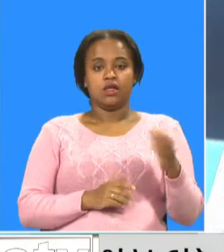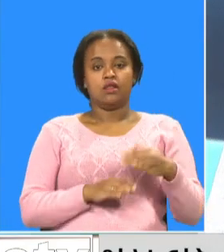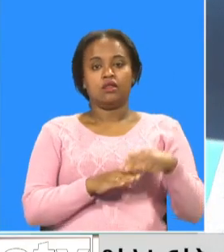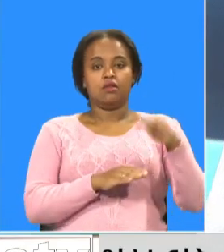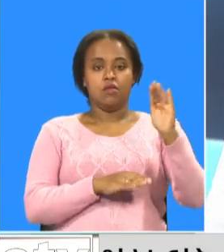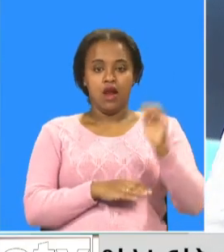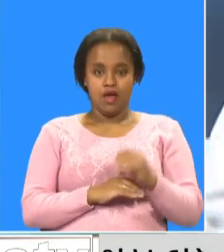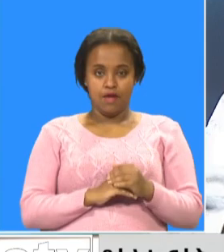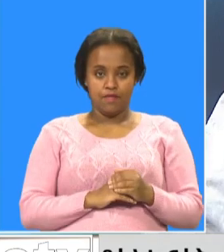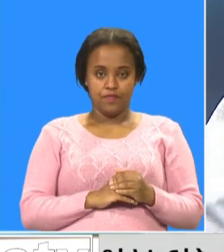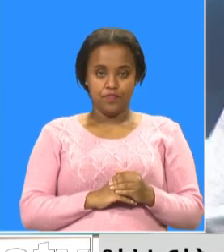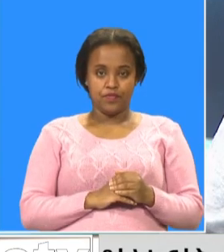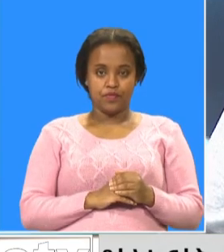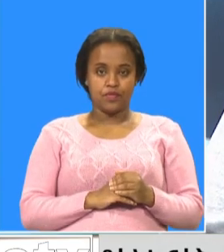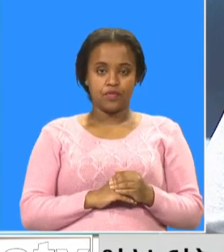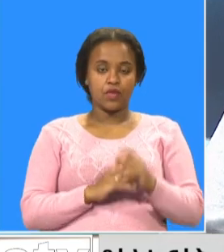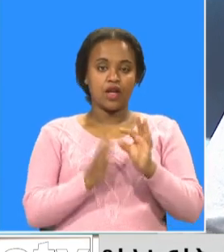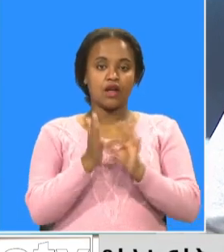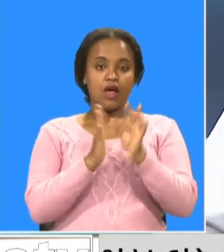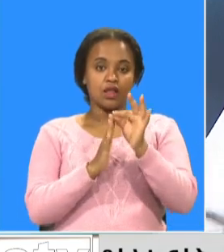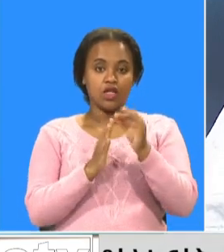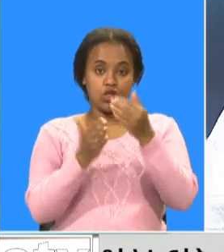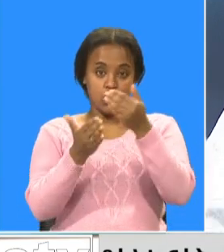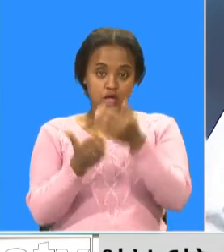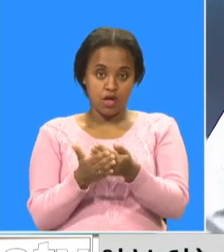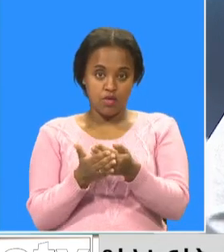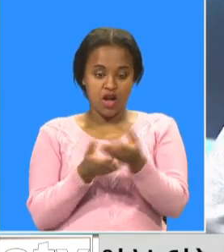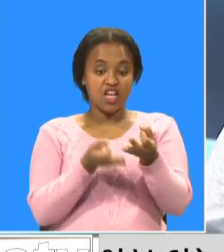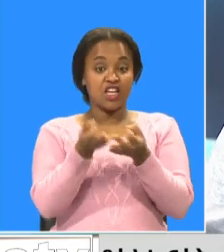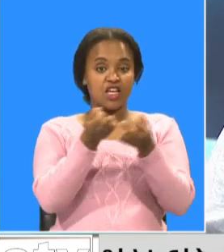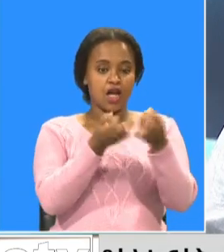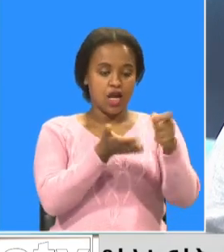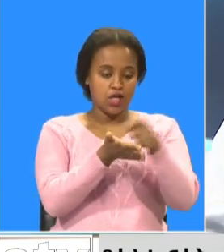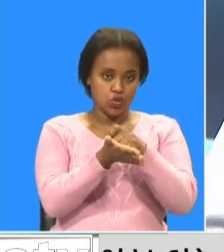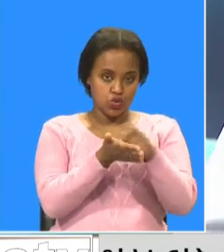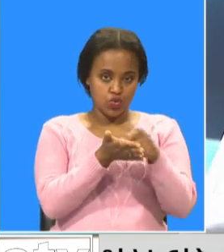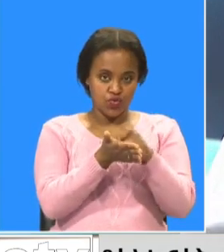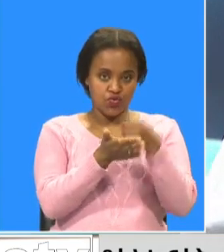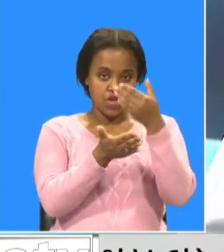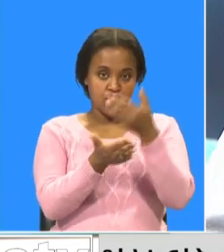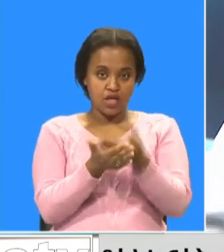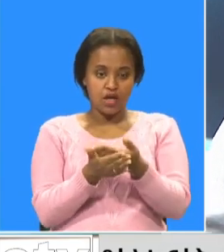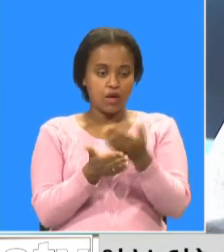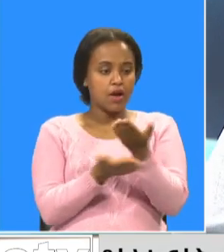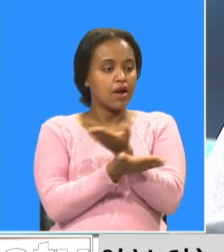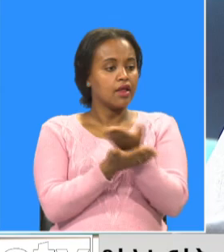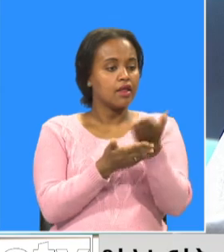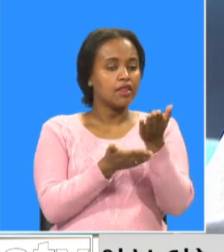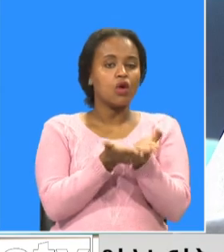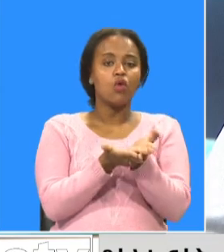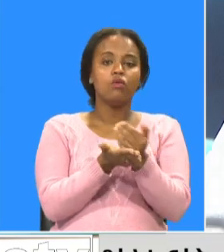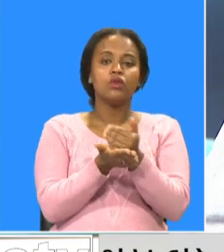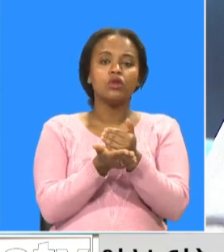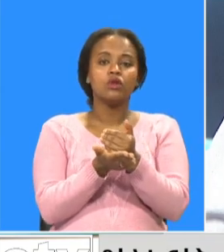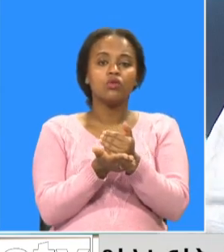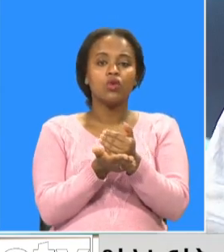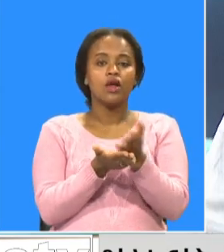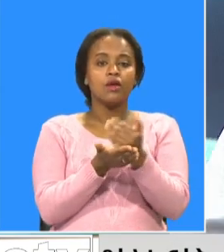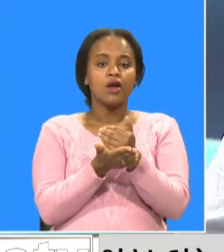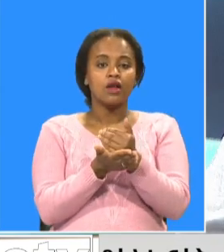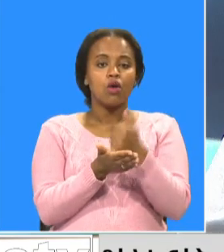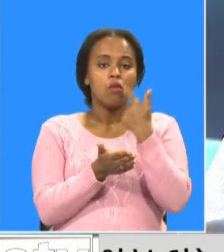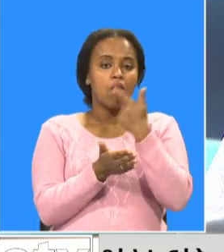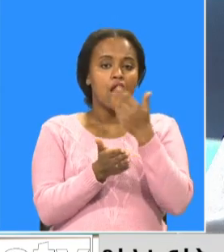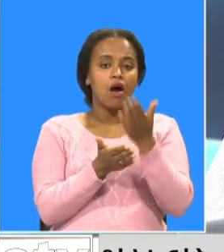የሆነትን ዳታቸው ይቀርባል። የእንግላይ ጽሑፋቸውም ይቀርባል። የትኑን ተመረቱ ማን ነው ያመረተው የሚሉት